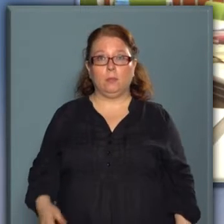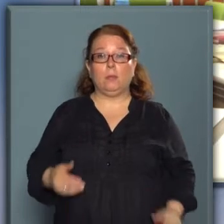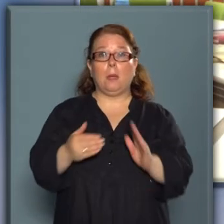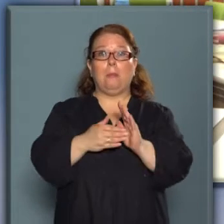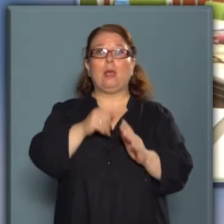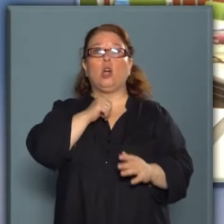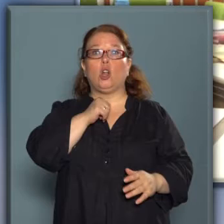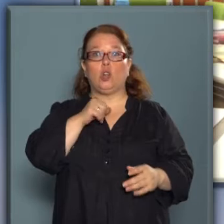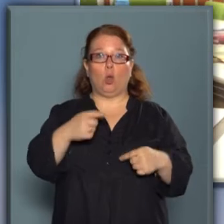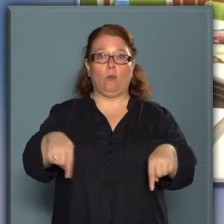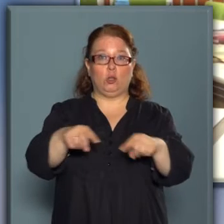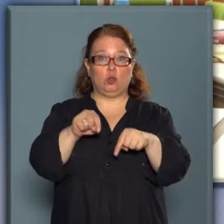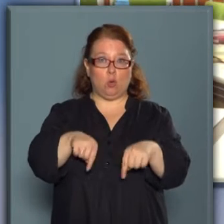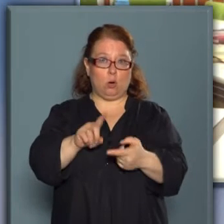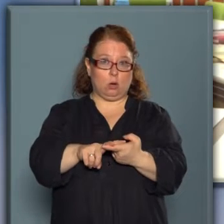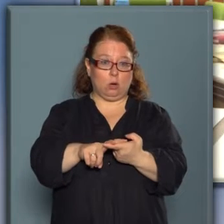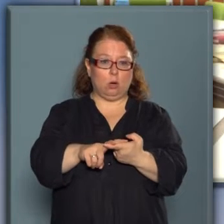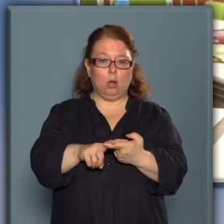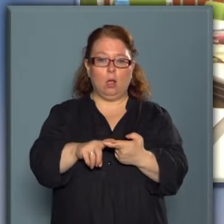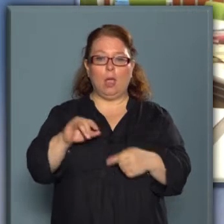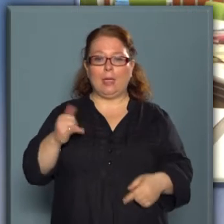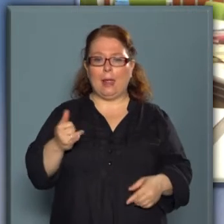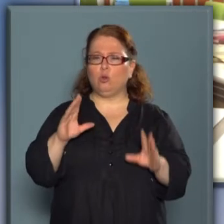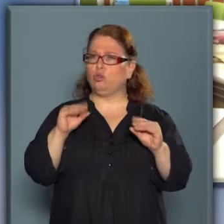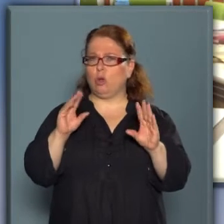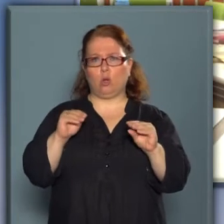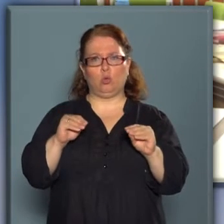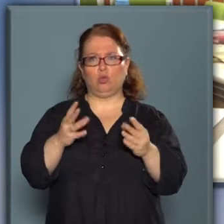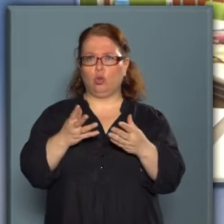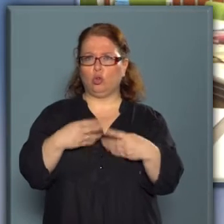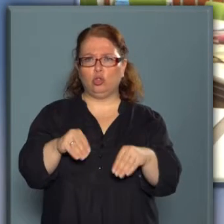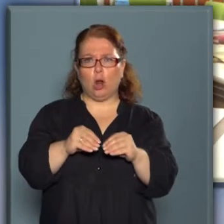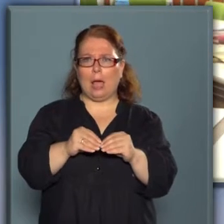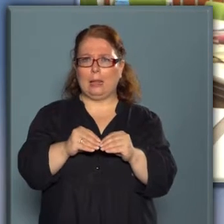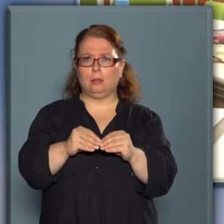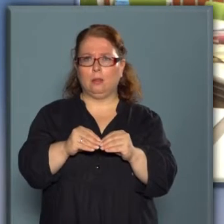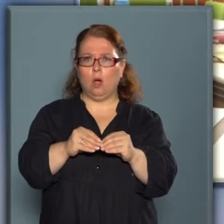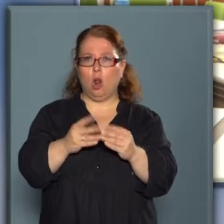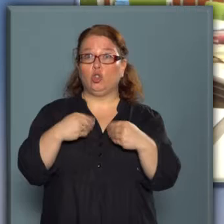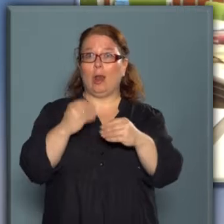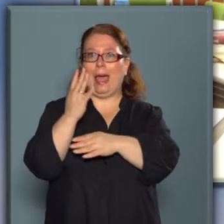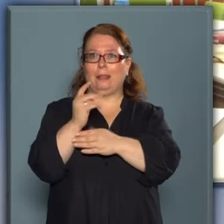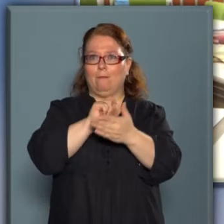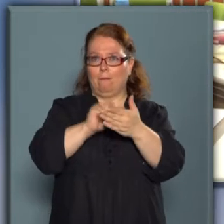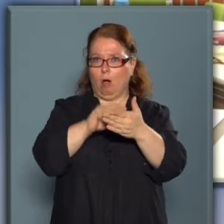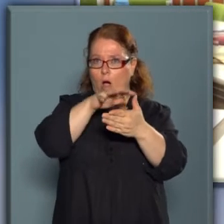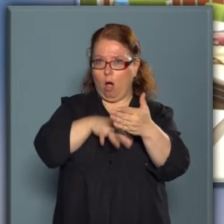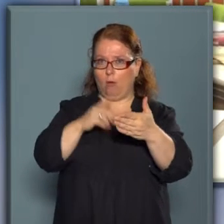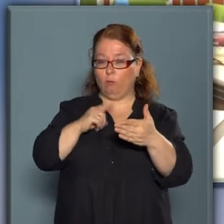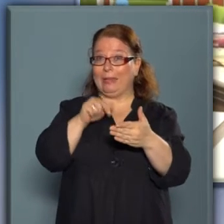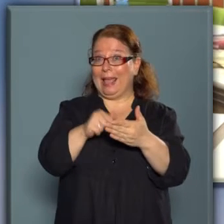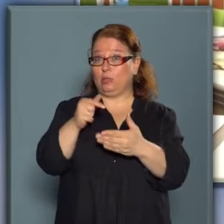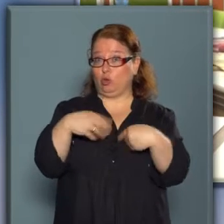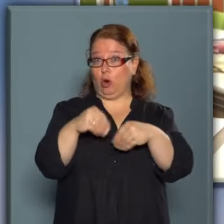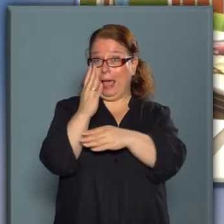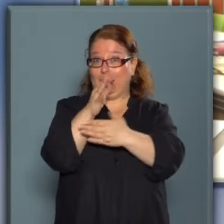Még a Grassalkovics körhöz kapcsolódva a János nagyon sok családdal elkészítette a családfát. Hát ez a családfa